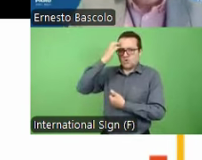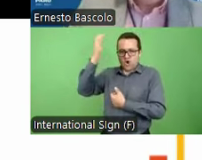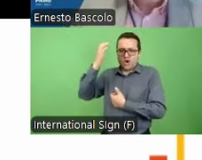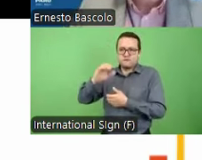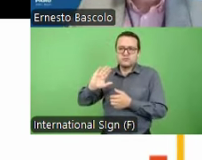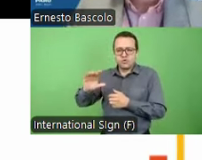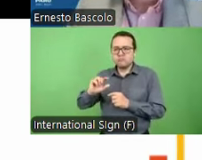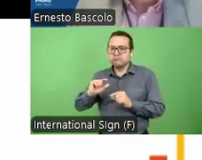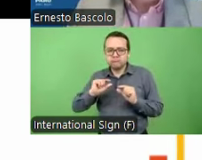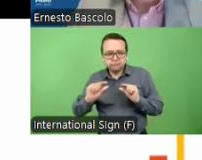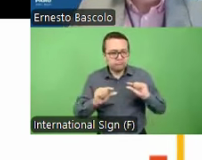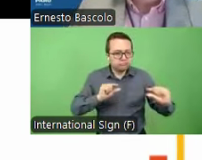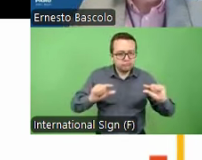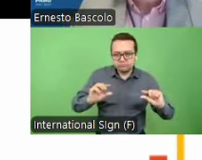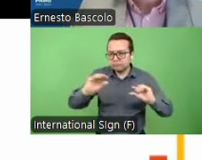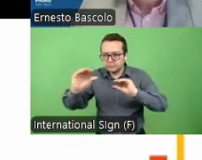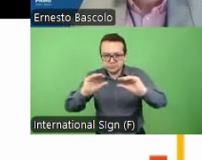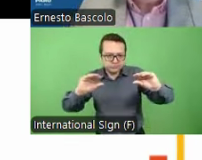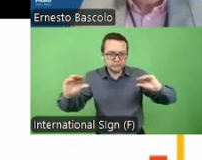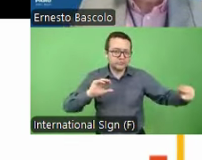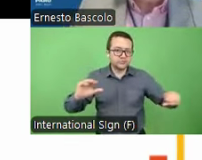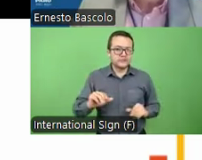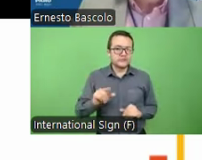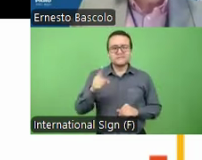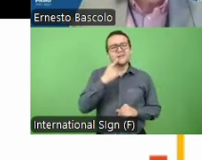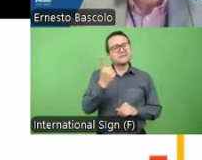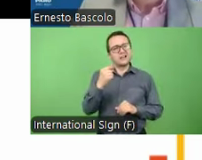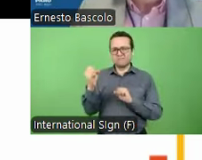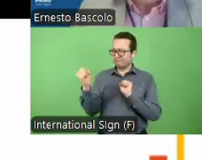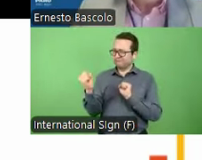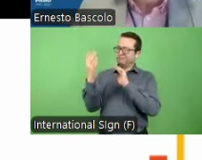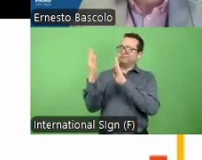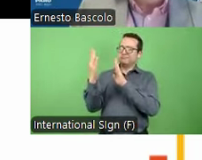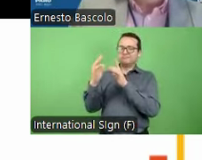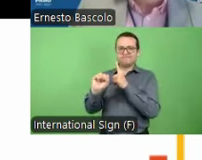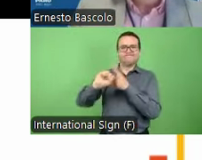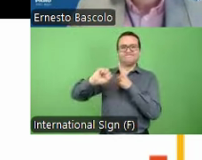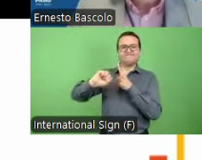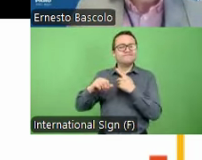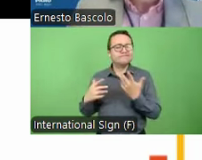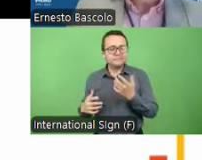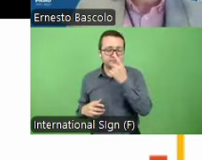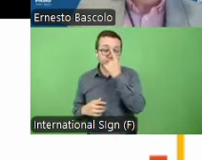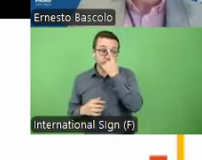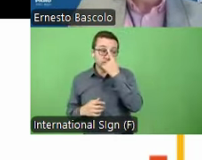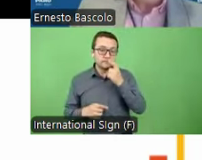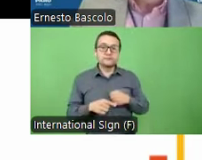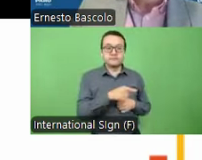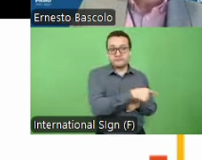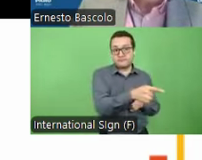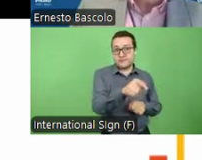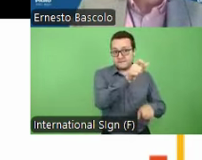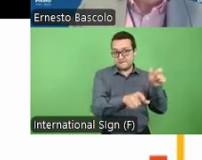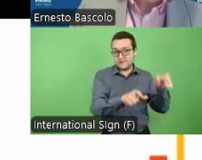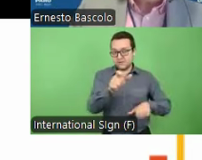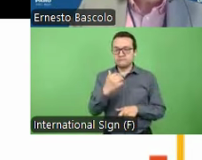ces défis, considerar il que faut la población que tenir sufre de compte que alguna la forma population gastos de salud